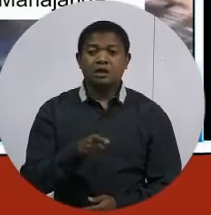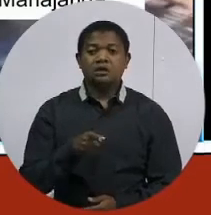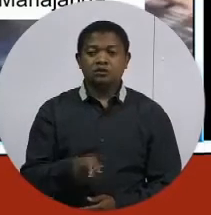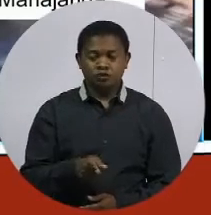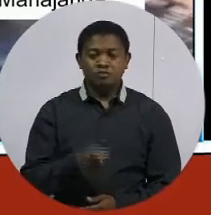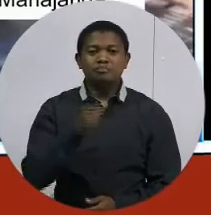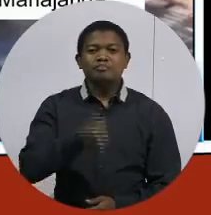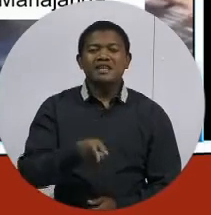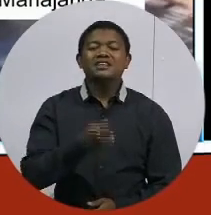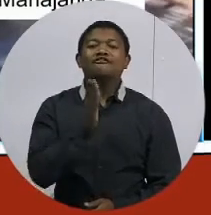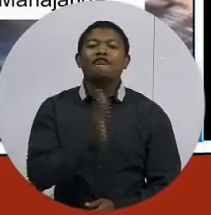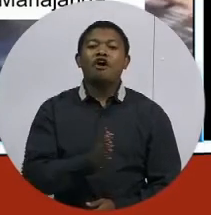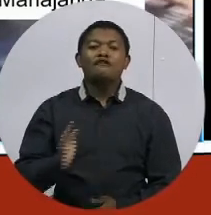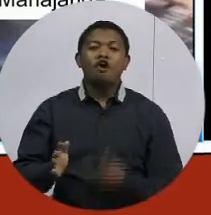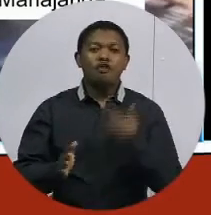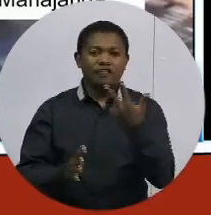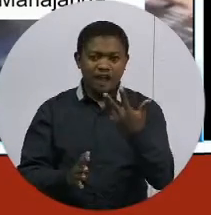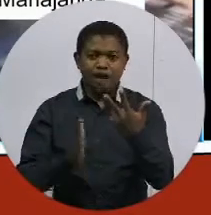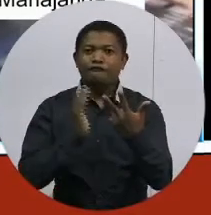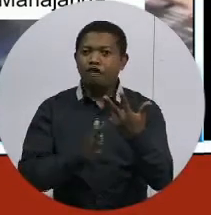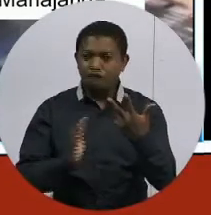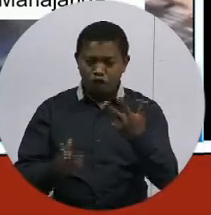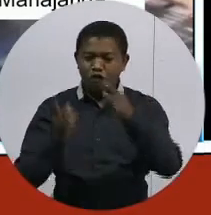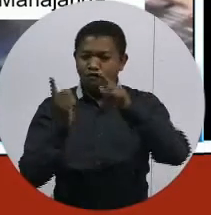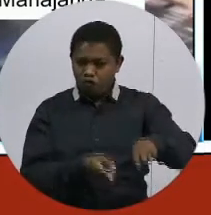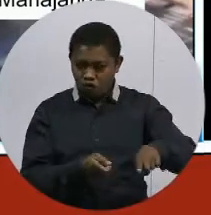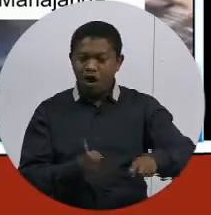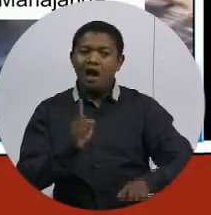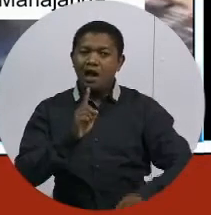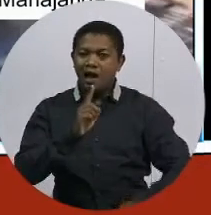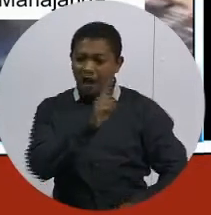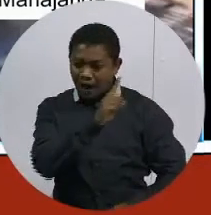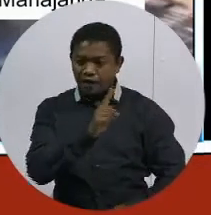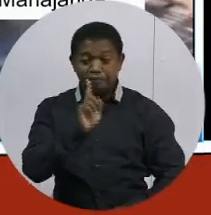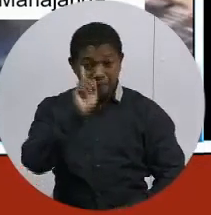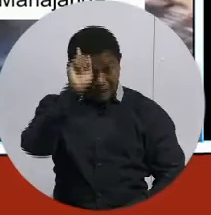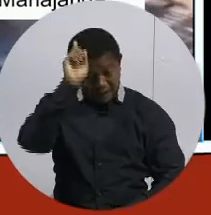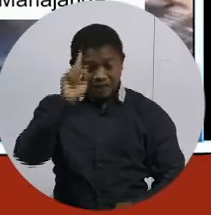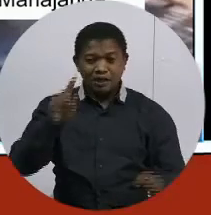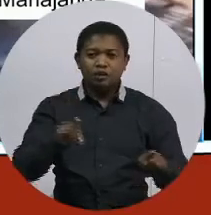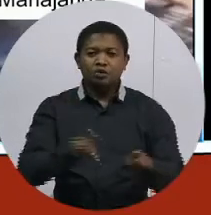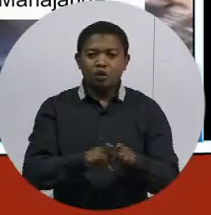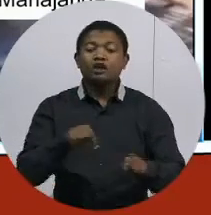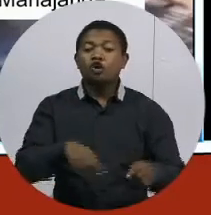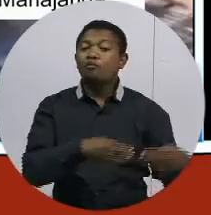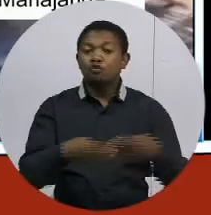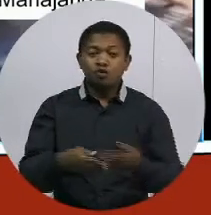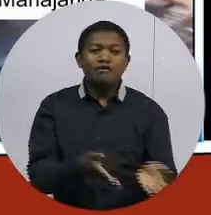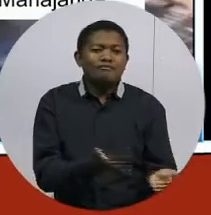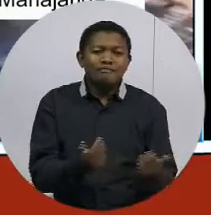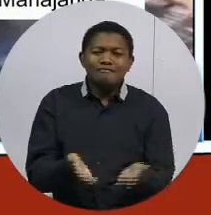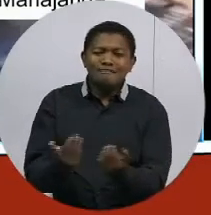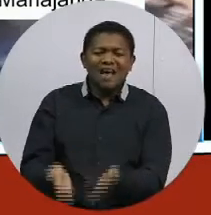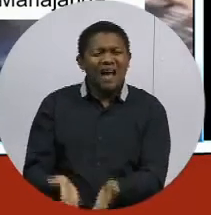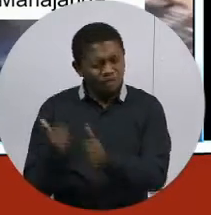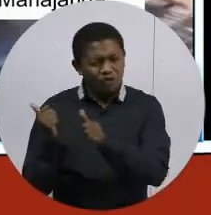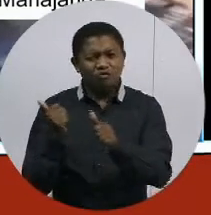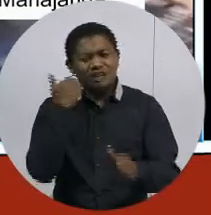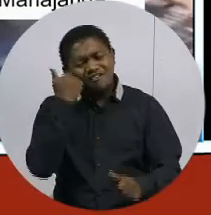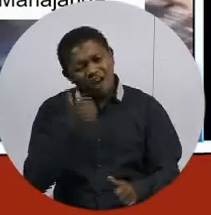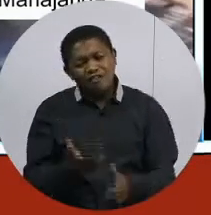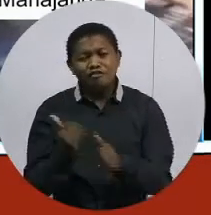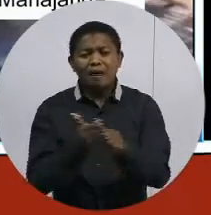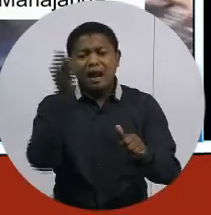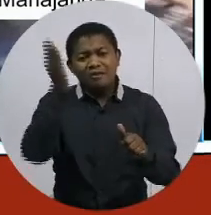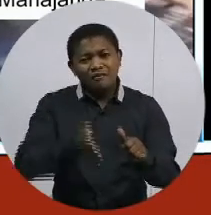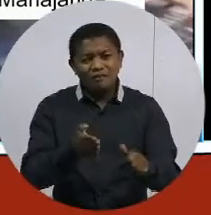tranga vaovao telo indray teto Majanga. Mitohy hatrany ny fanentanana amin'ny fanarahana ireo fepetra ara-pahasalamana aty